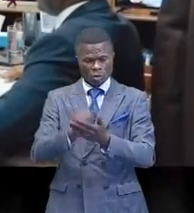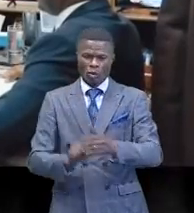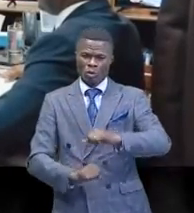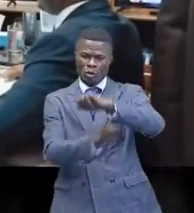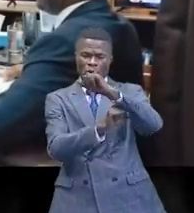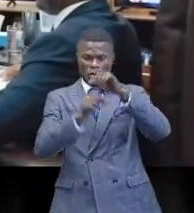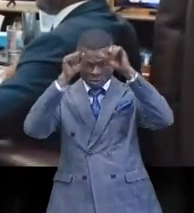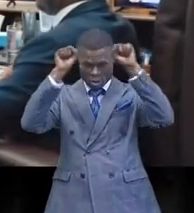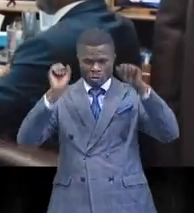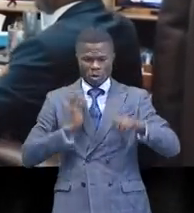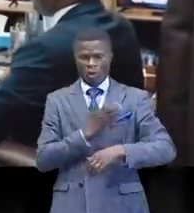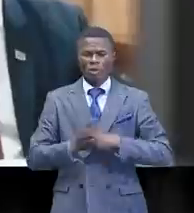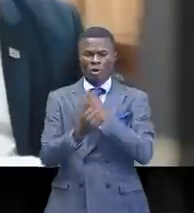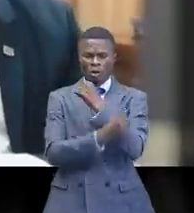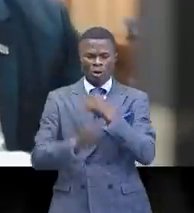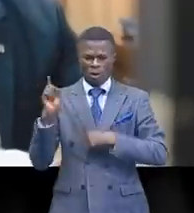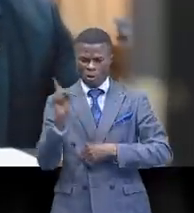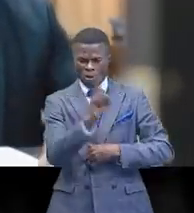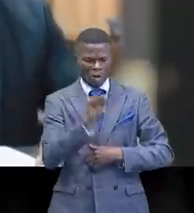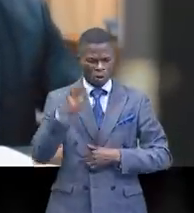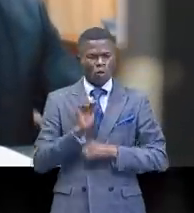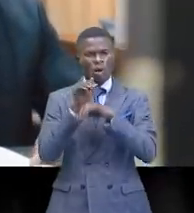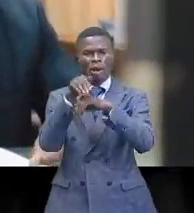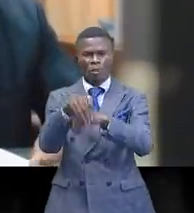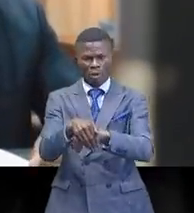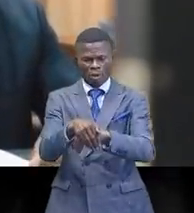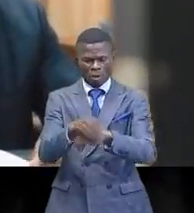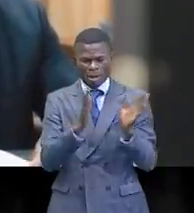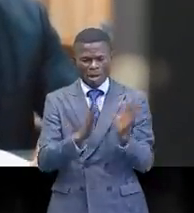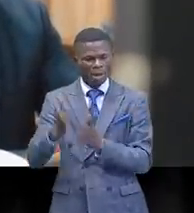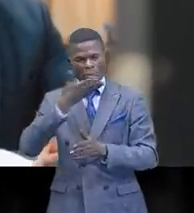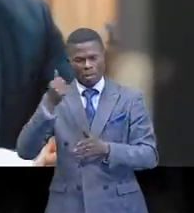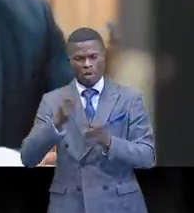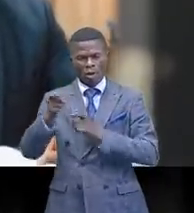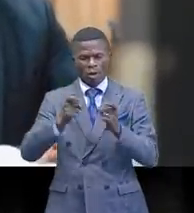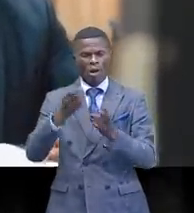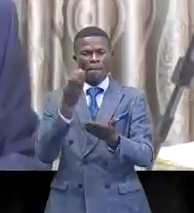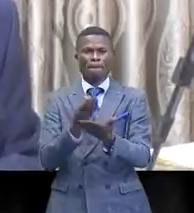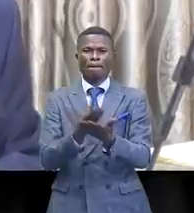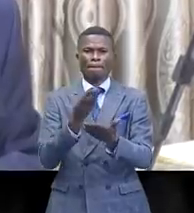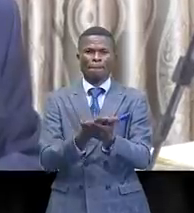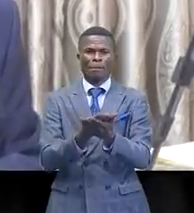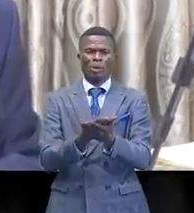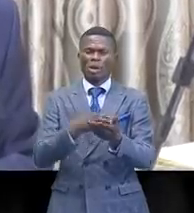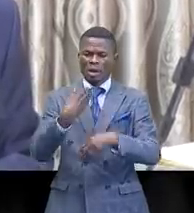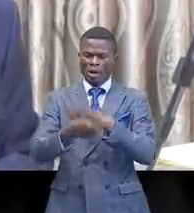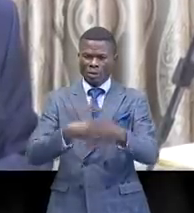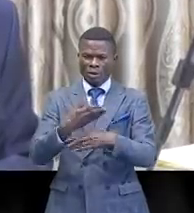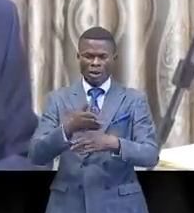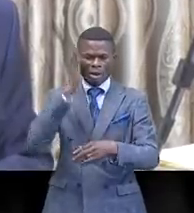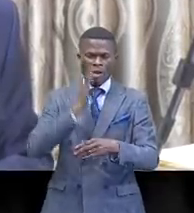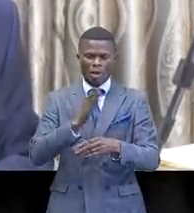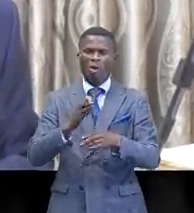le président de la République, chacun va participer à l'amélioration de la gouvernance budgétaire en assurant une